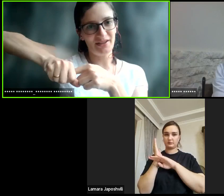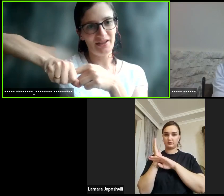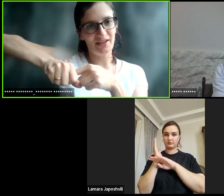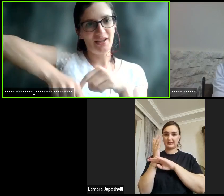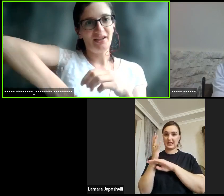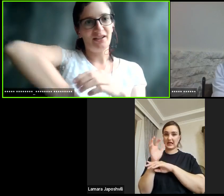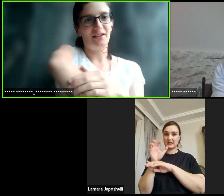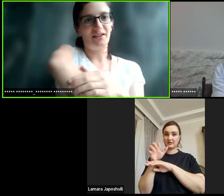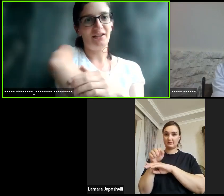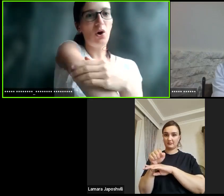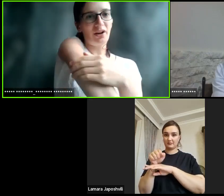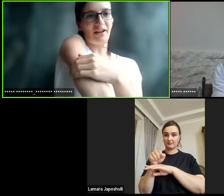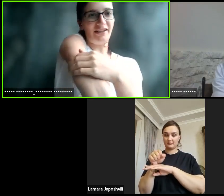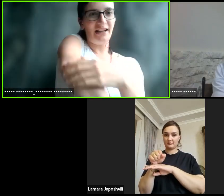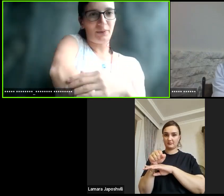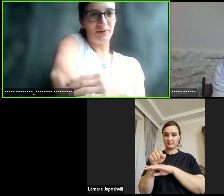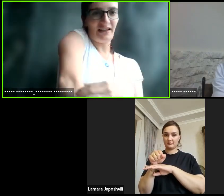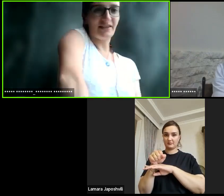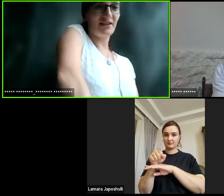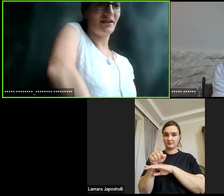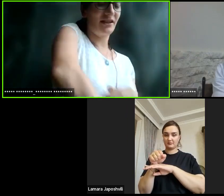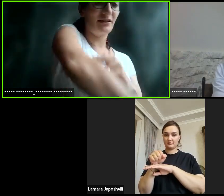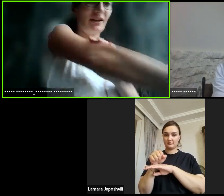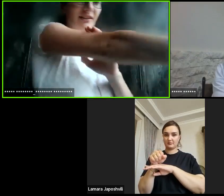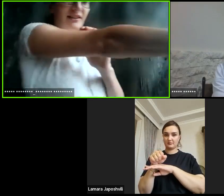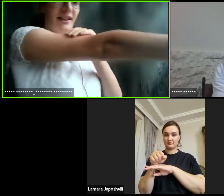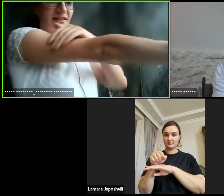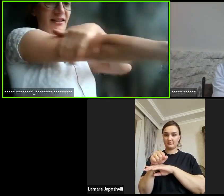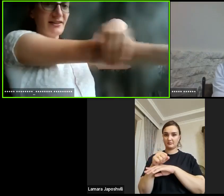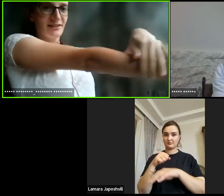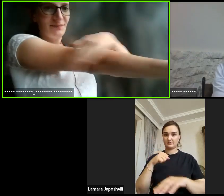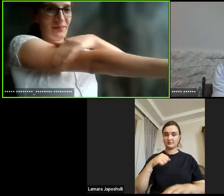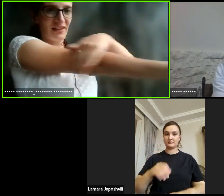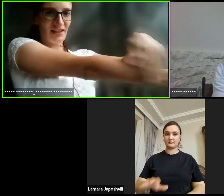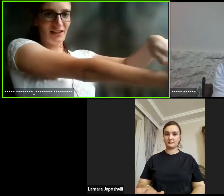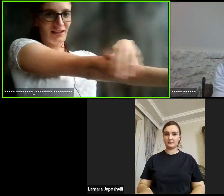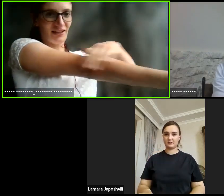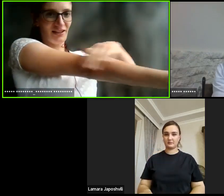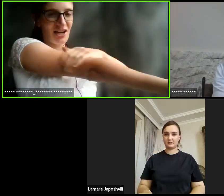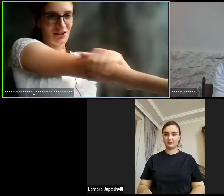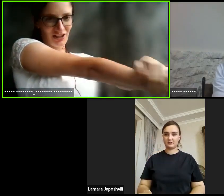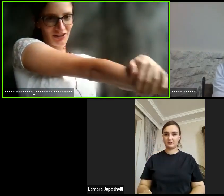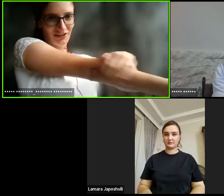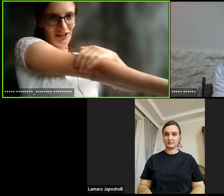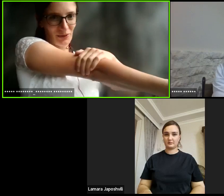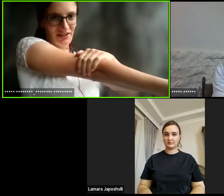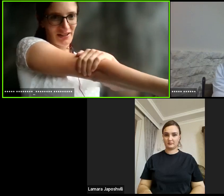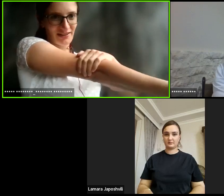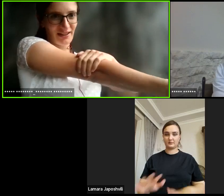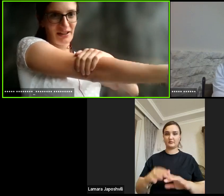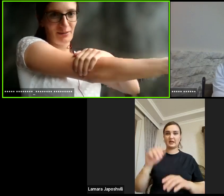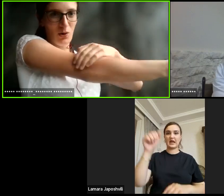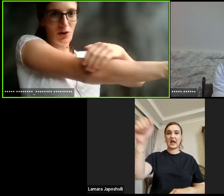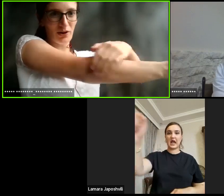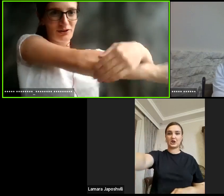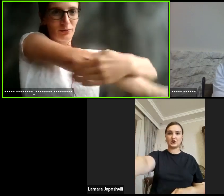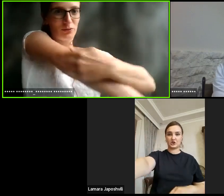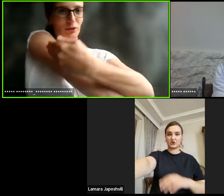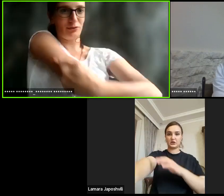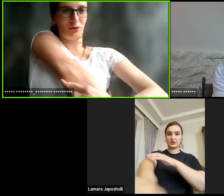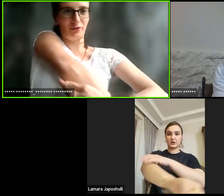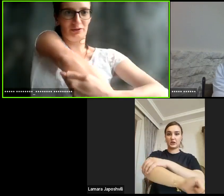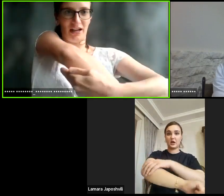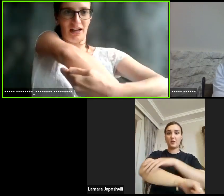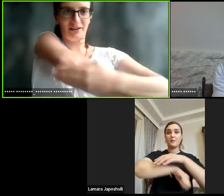მოკიდებს, მოხრა იდაყვის სახსარში, ახლა მაგალითად ეს არის გაშლილი იდაყვის სახსარი, მაგრამ მოხრას